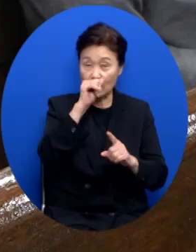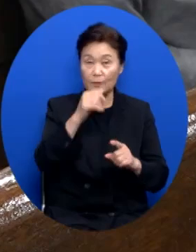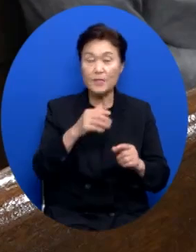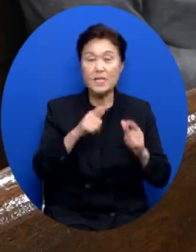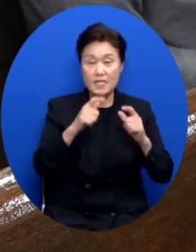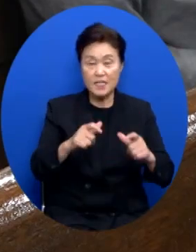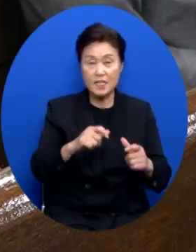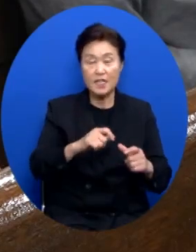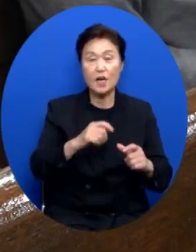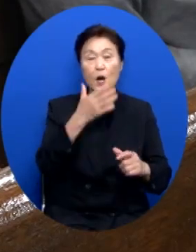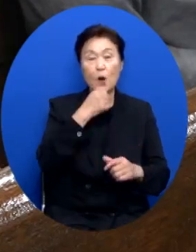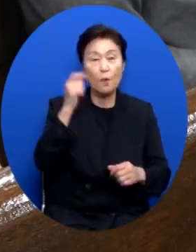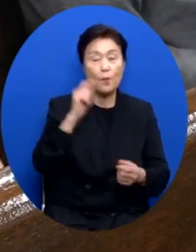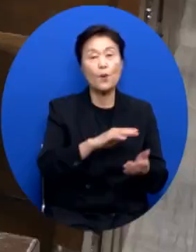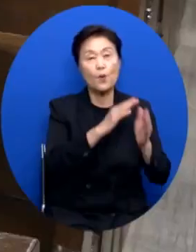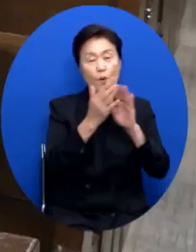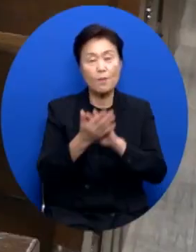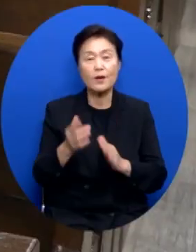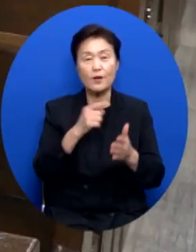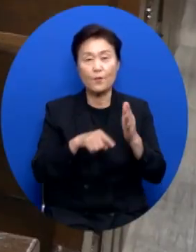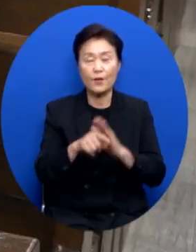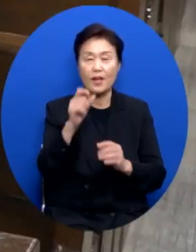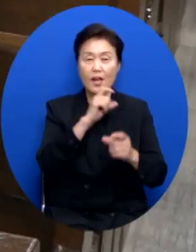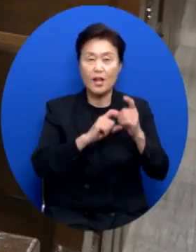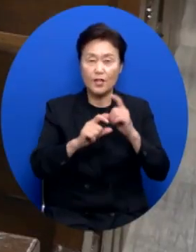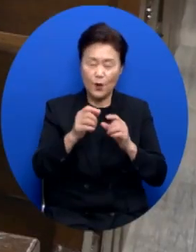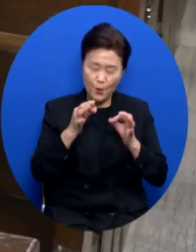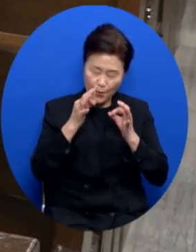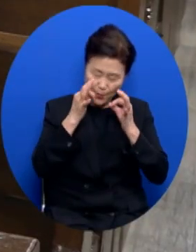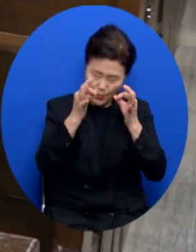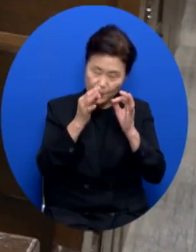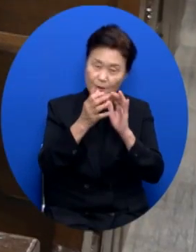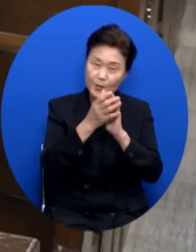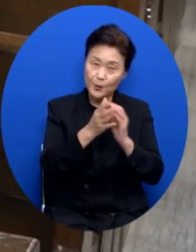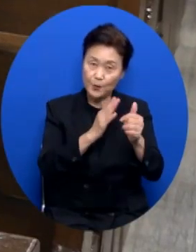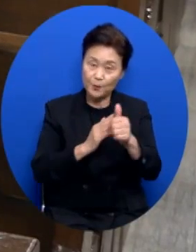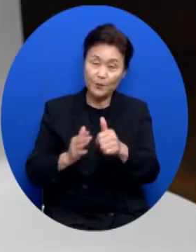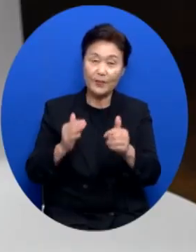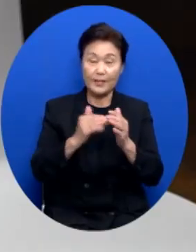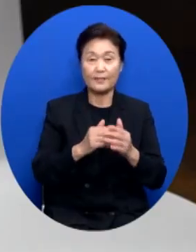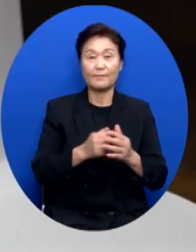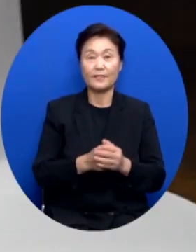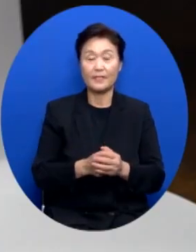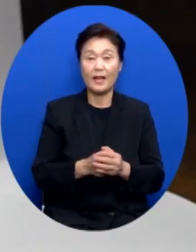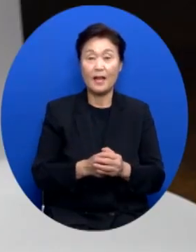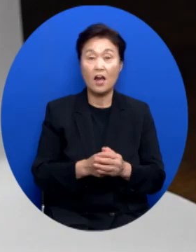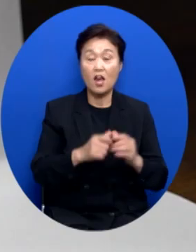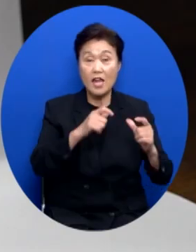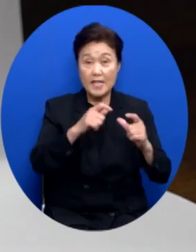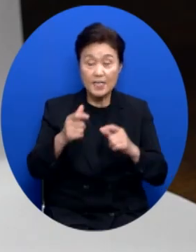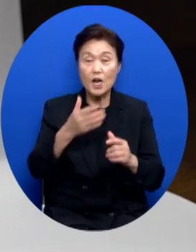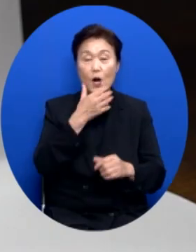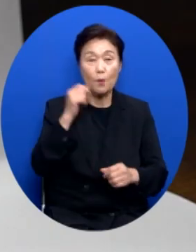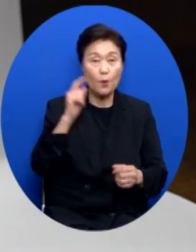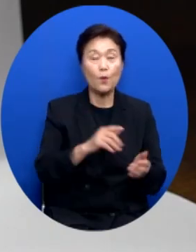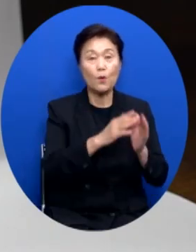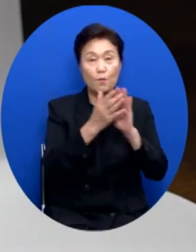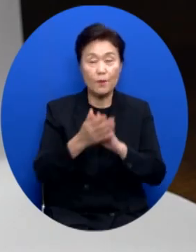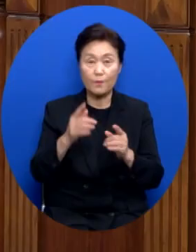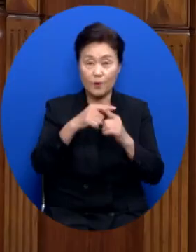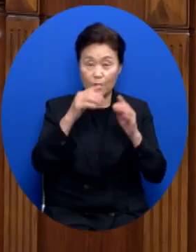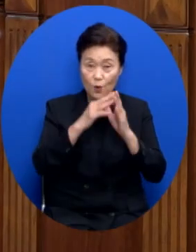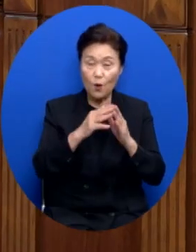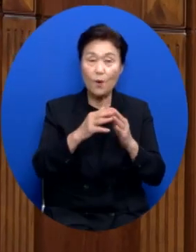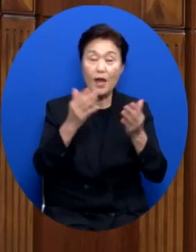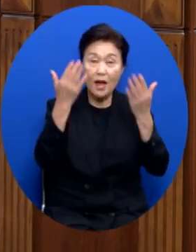복음화를 위해 더 힘써 기도할 것을 강조했습니다. 이어 진행된 기도회에서는 안동 지역의 복음화와 교회 및